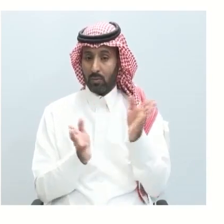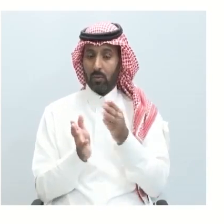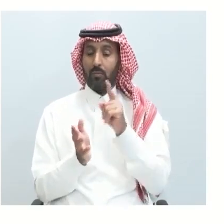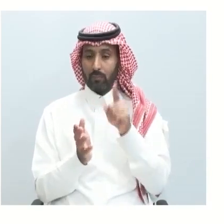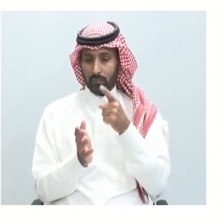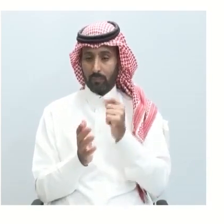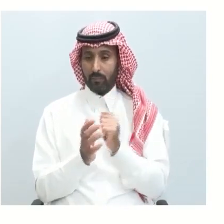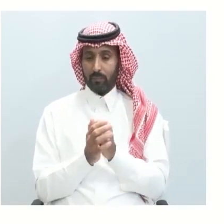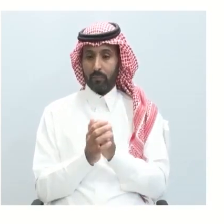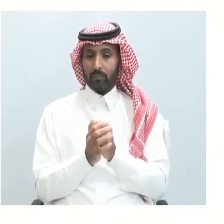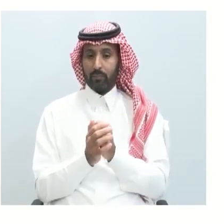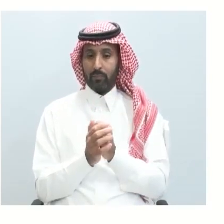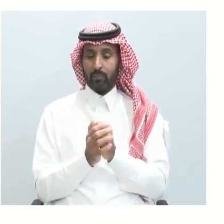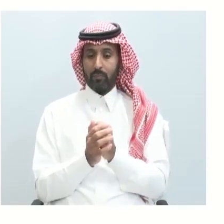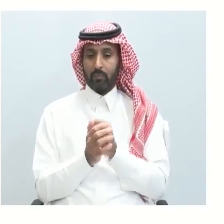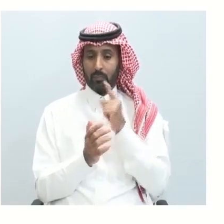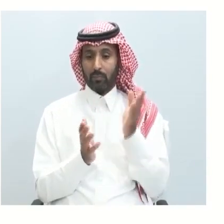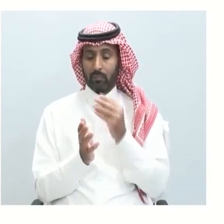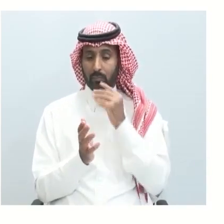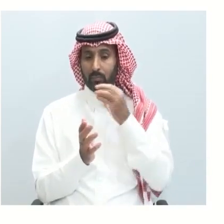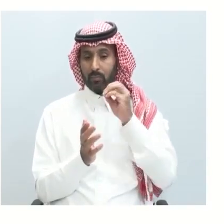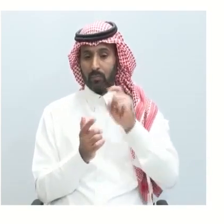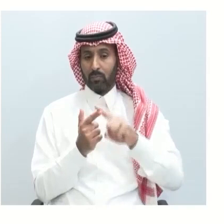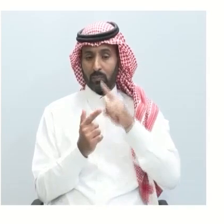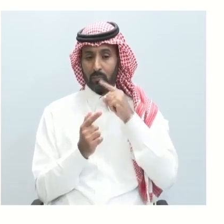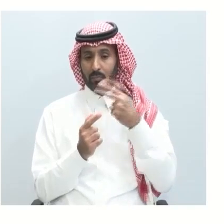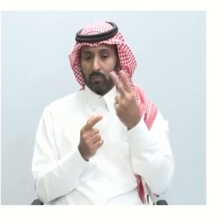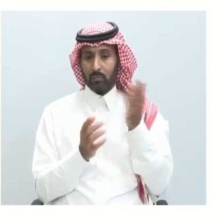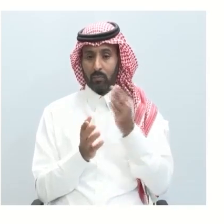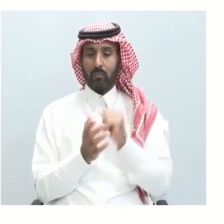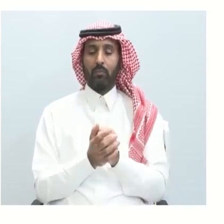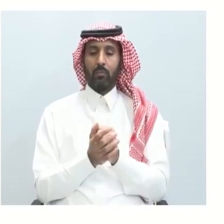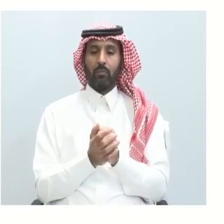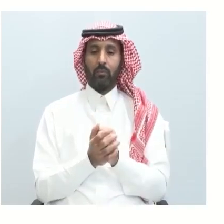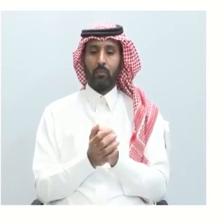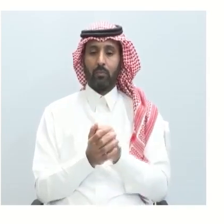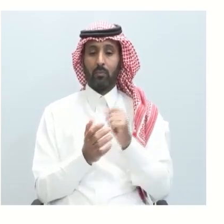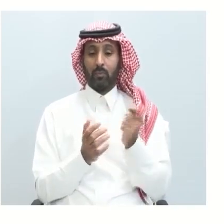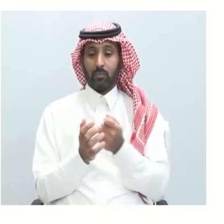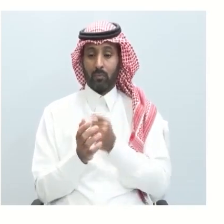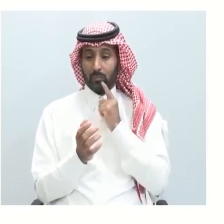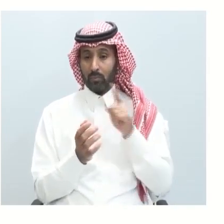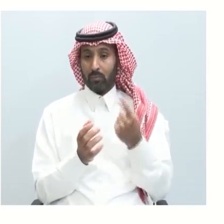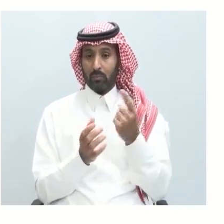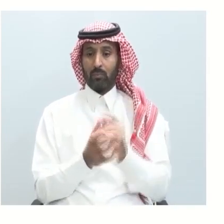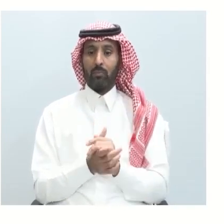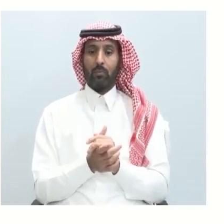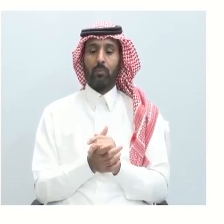نعم اثنين والمعامل الاول اكسيد الكربون نعم اثنين اذا بهذا يكون الحل